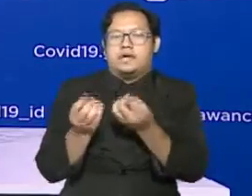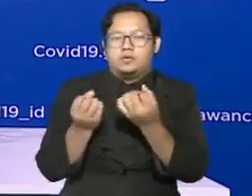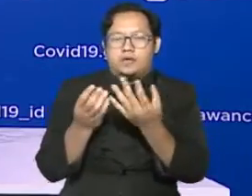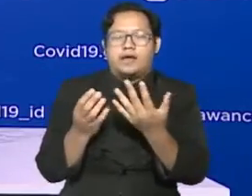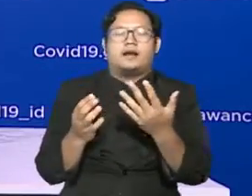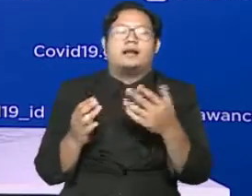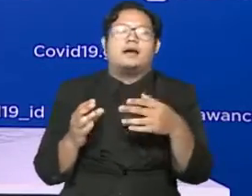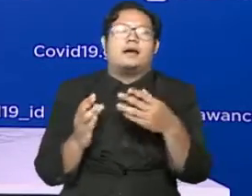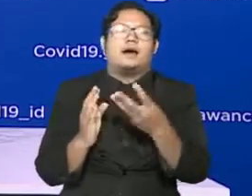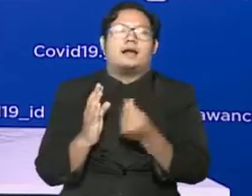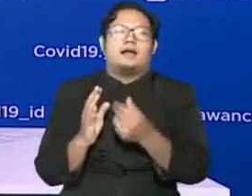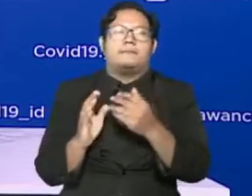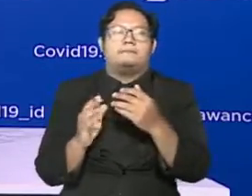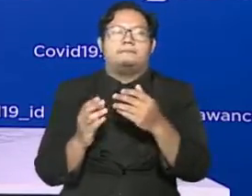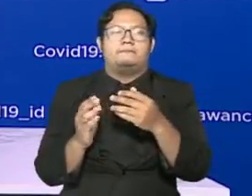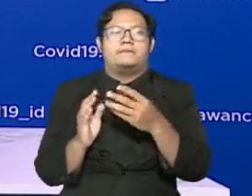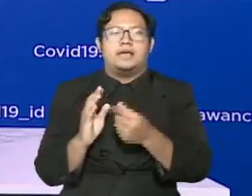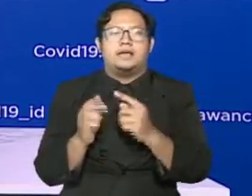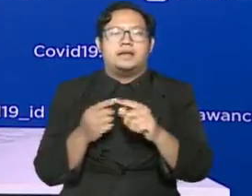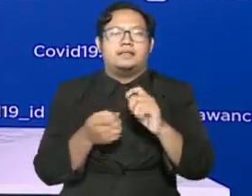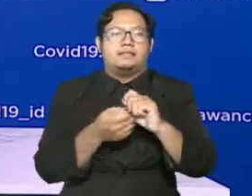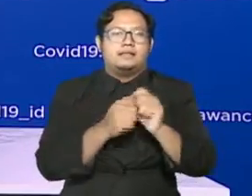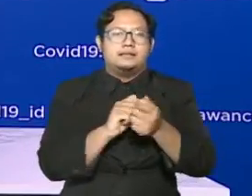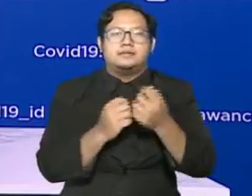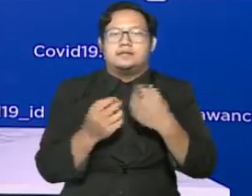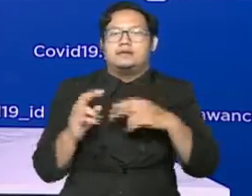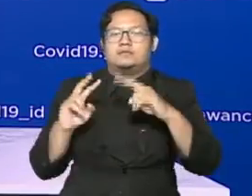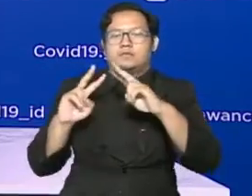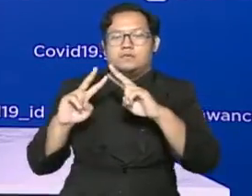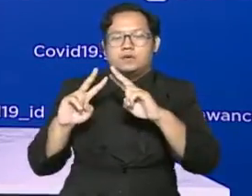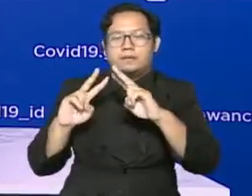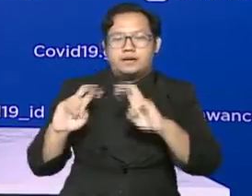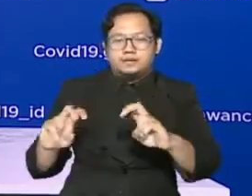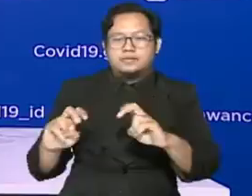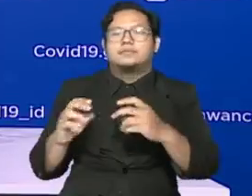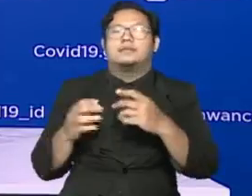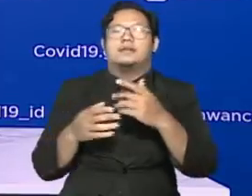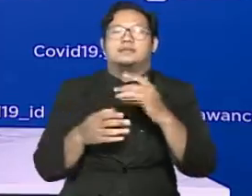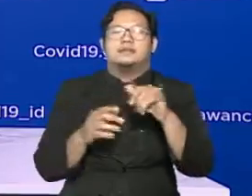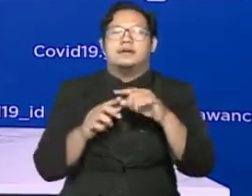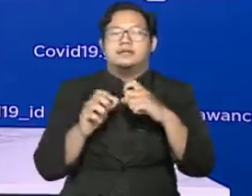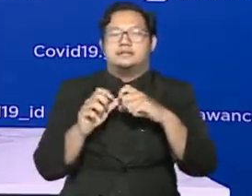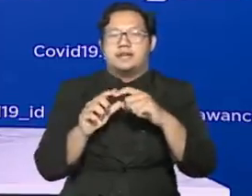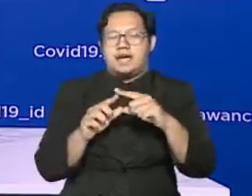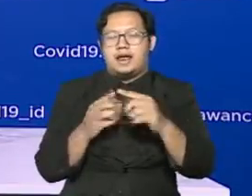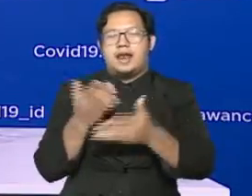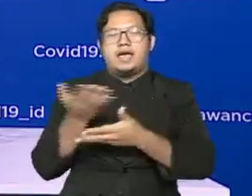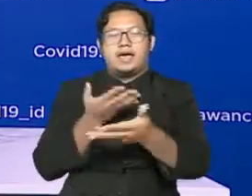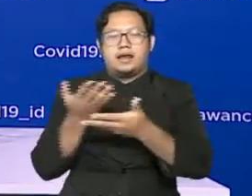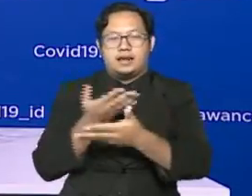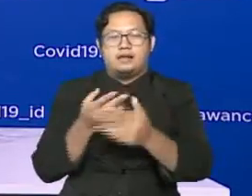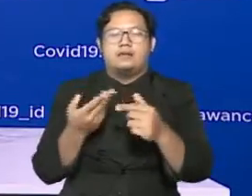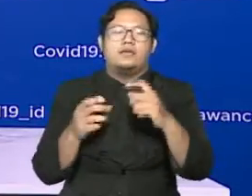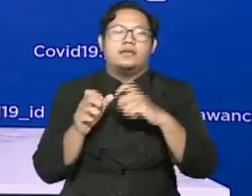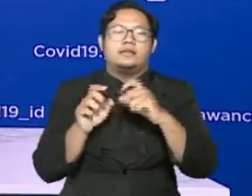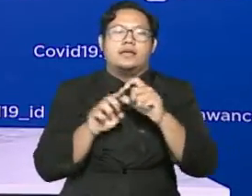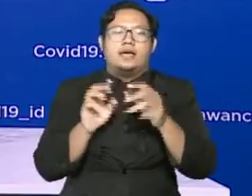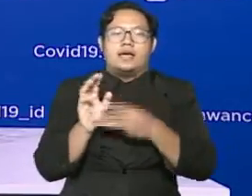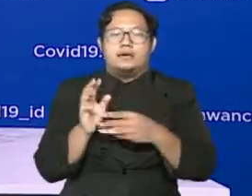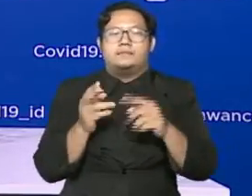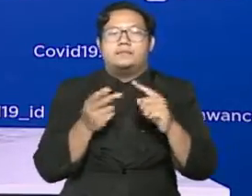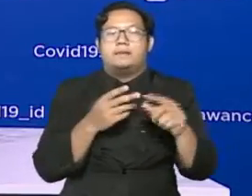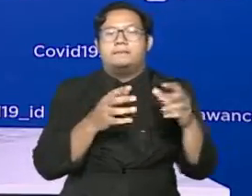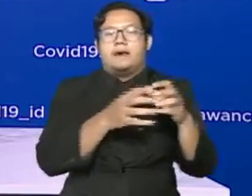pemeriksaan arti PCR yang terdiri dari komponen-komponen jasa pelayanan atau SDM komponen reagen dan